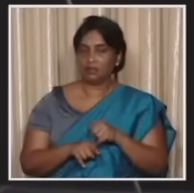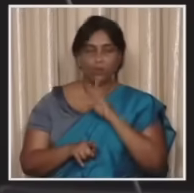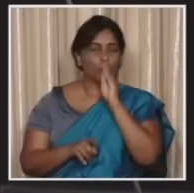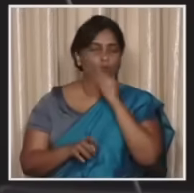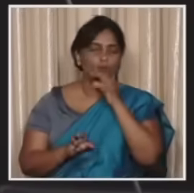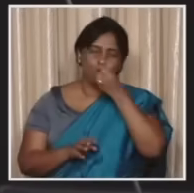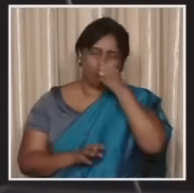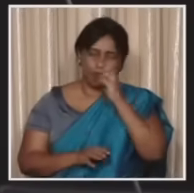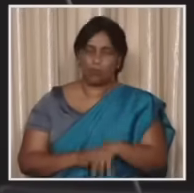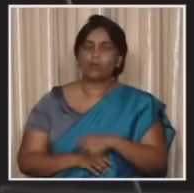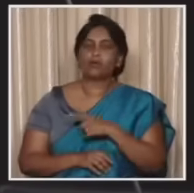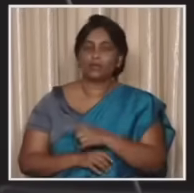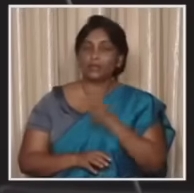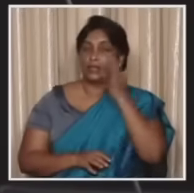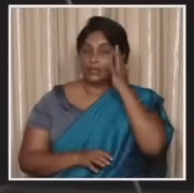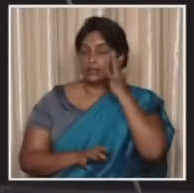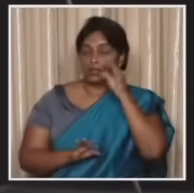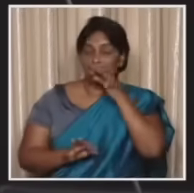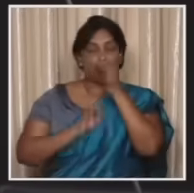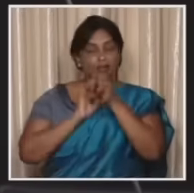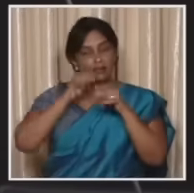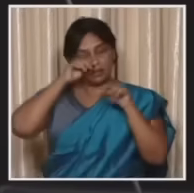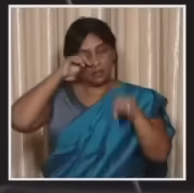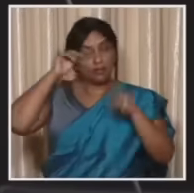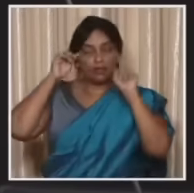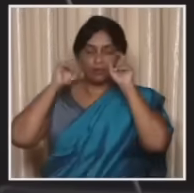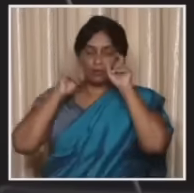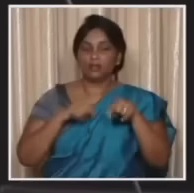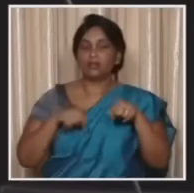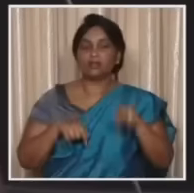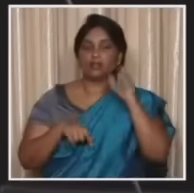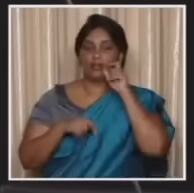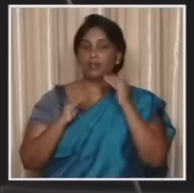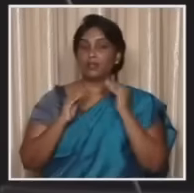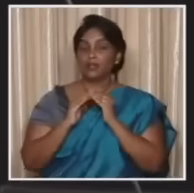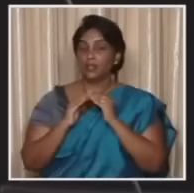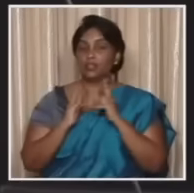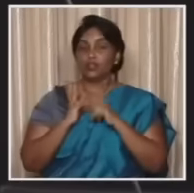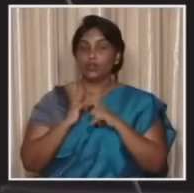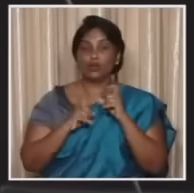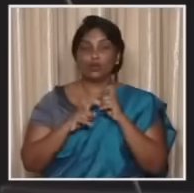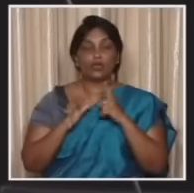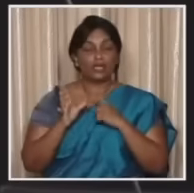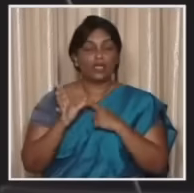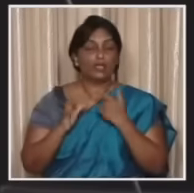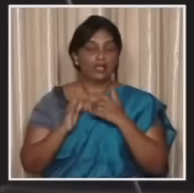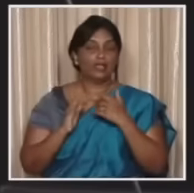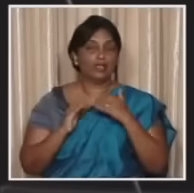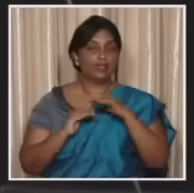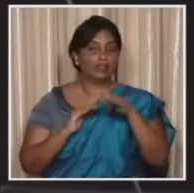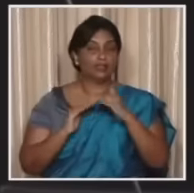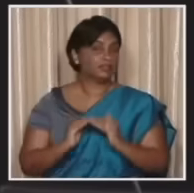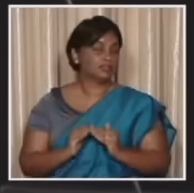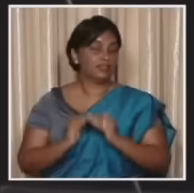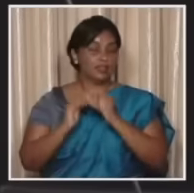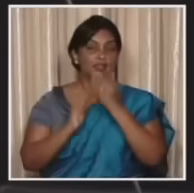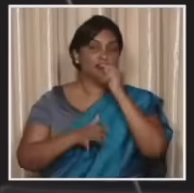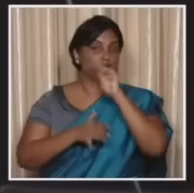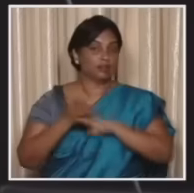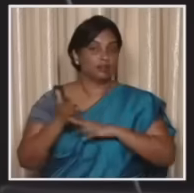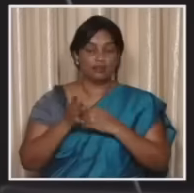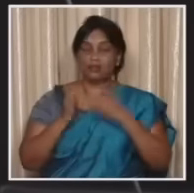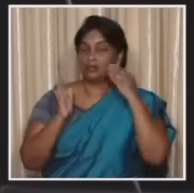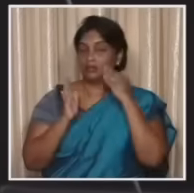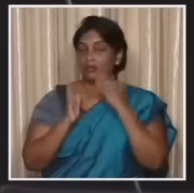තනිකරම බොරුවක්. මේ සීන ලෝකය තුල උනත් දැන් බලන්න නිවාසා නාගරික සංවර්ධන අමාත්‍යාංශයේ වැය ශීර්ෂය ගැන